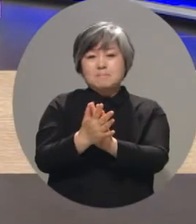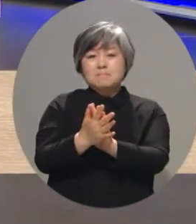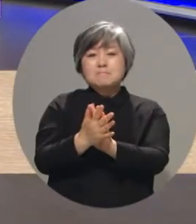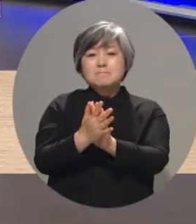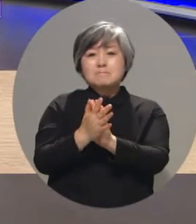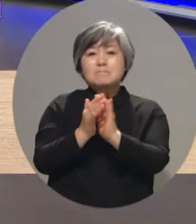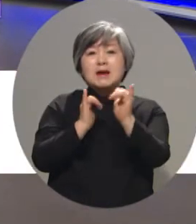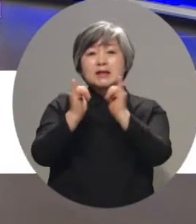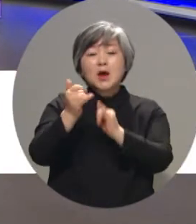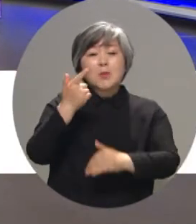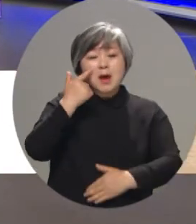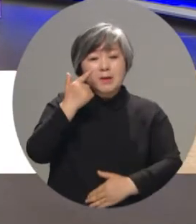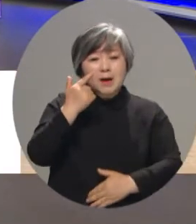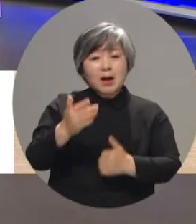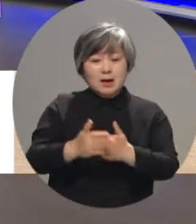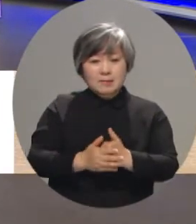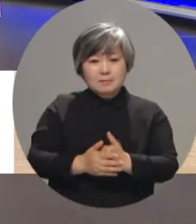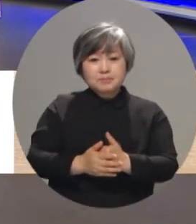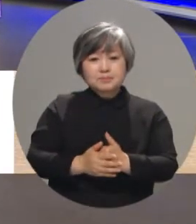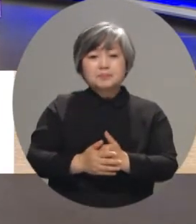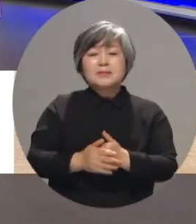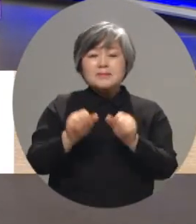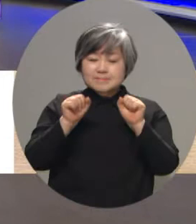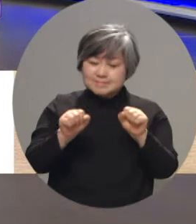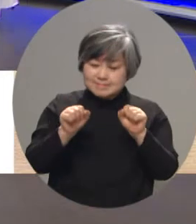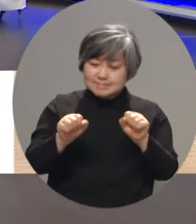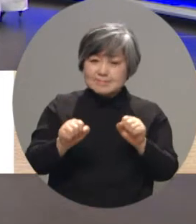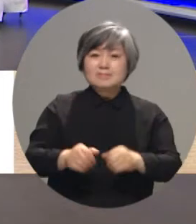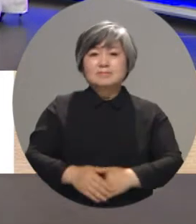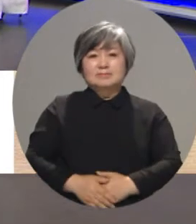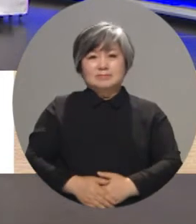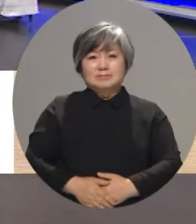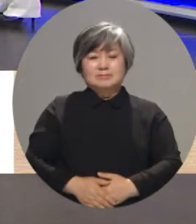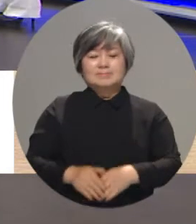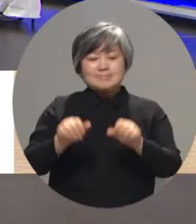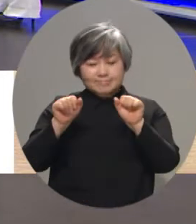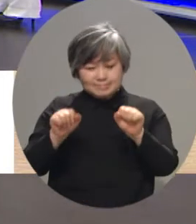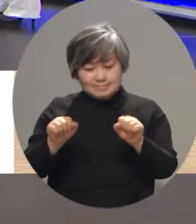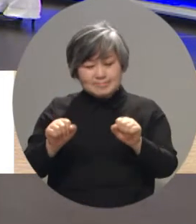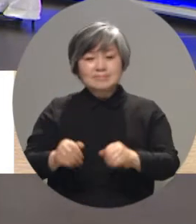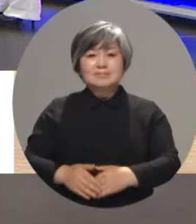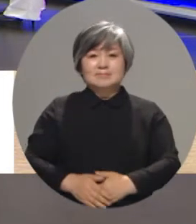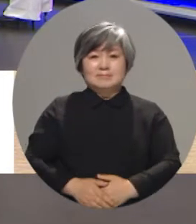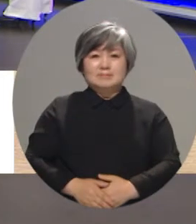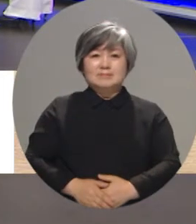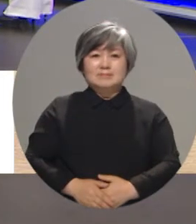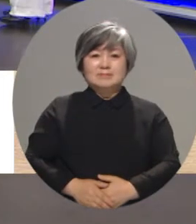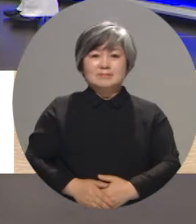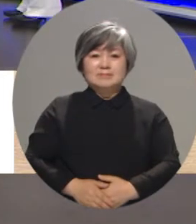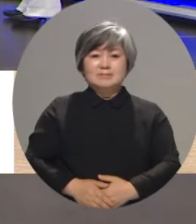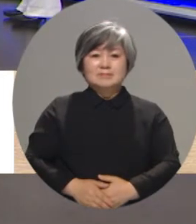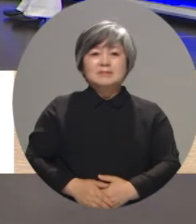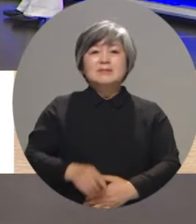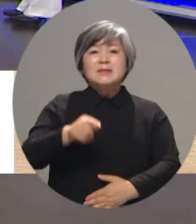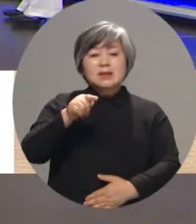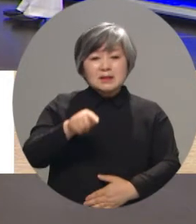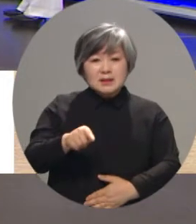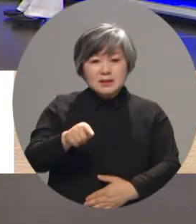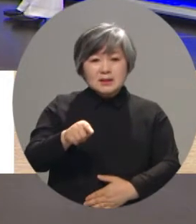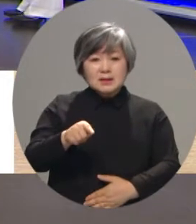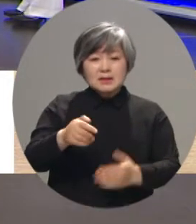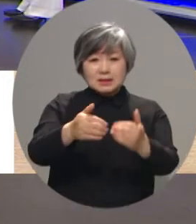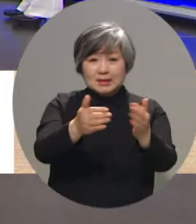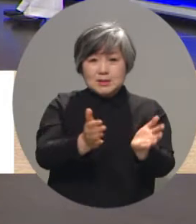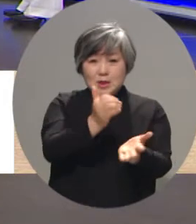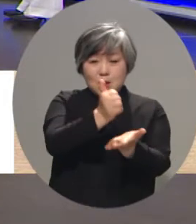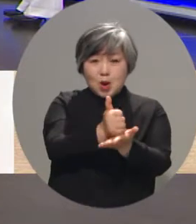인터뷰 한번 해보겠습니다. 네, 후보님 나와 계시죠? 안녕하십니까? 네, 안녕하세요. 네. 이 기초단체장의 경우는